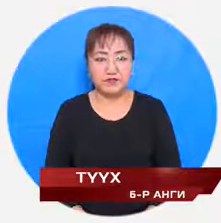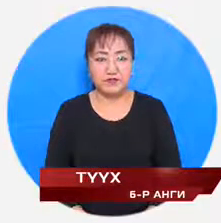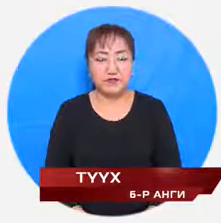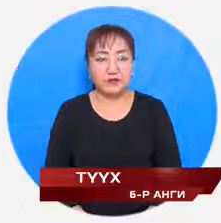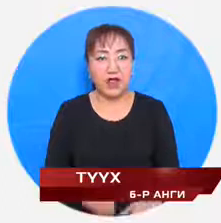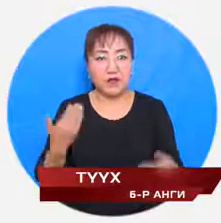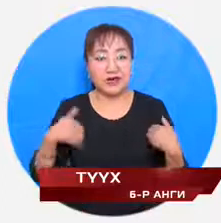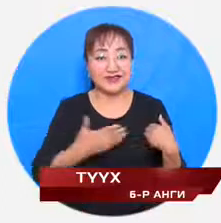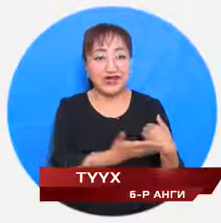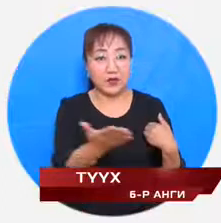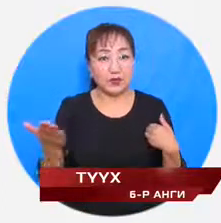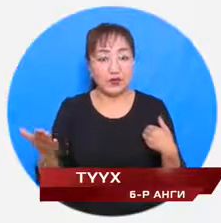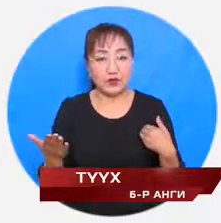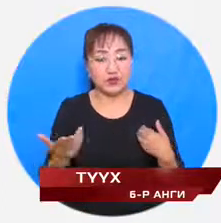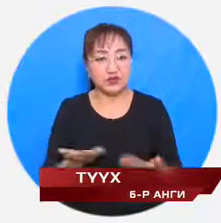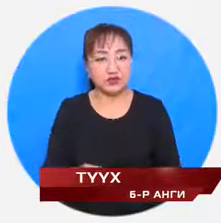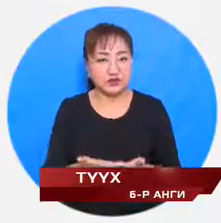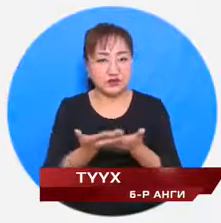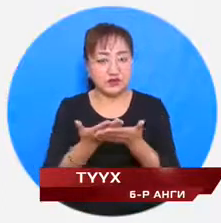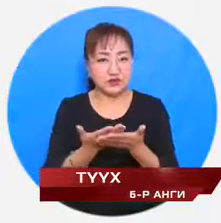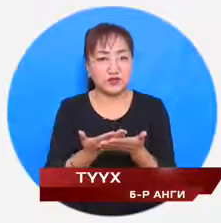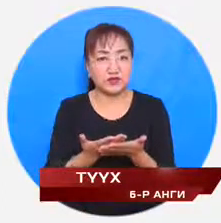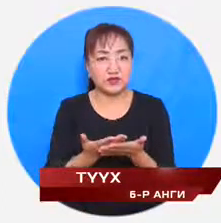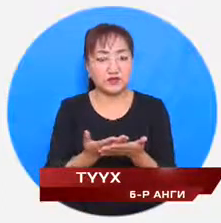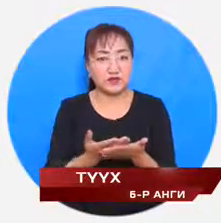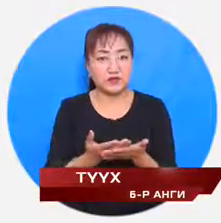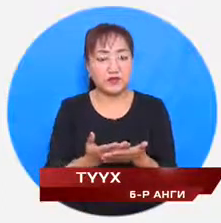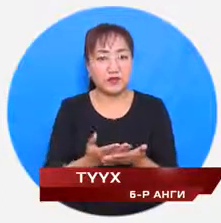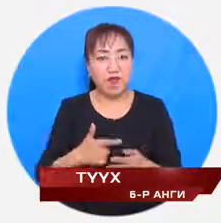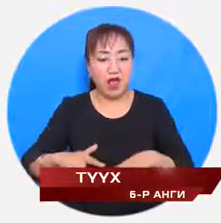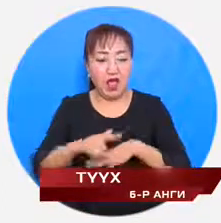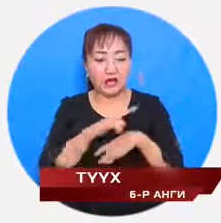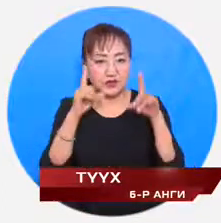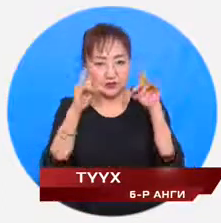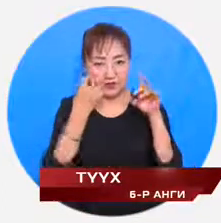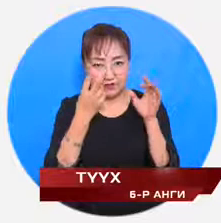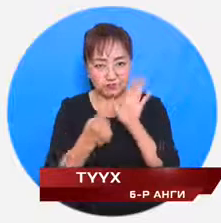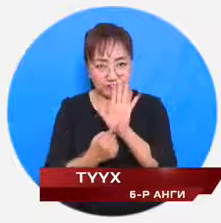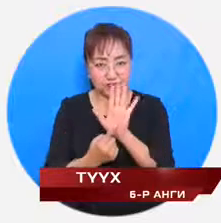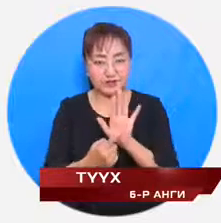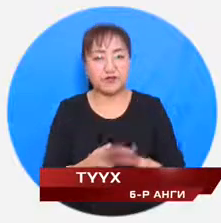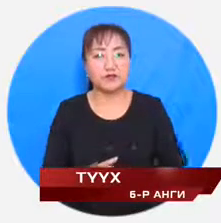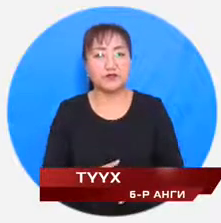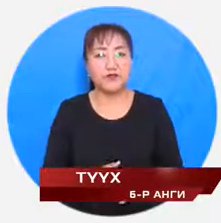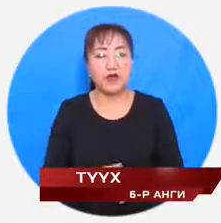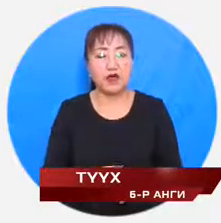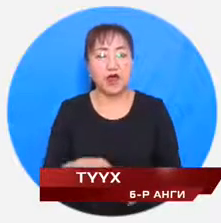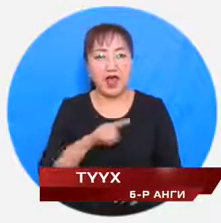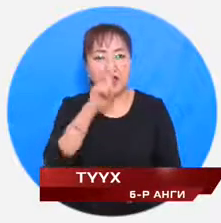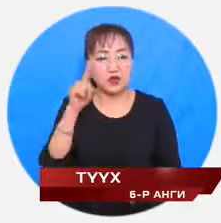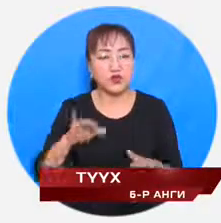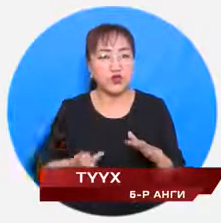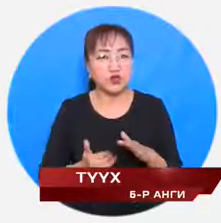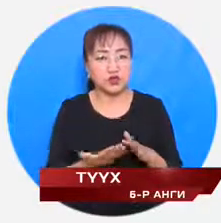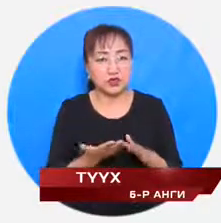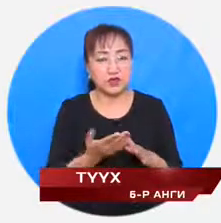За багш та бүхэнд дэмжлэг болгоуднаас дараагийн буюу газрын зургийг харуулъя. Тухайн асуултны учир шалтгаан юу